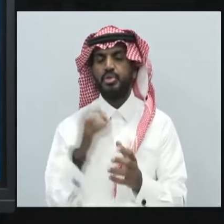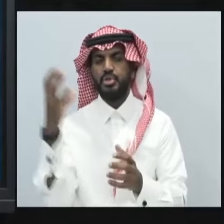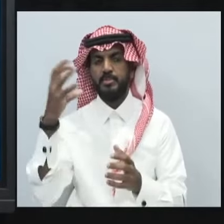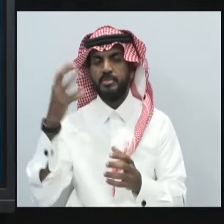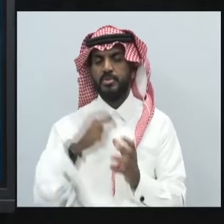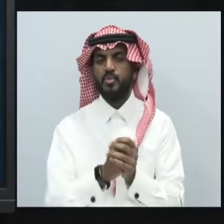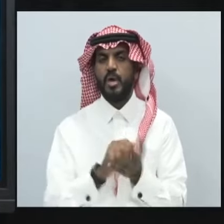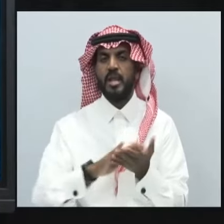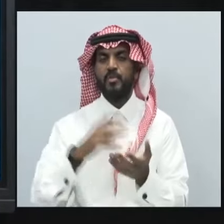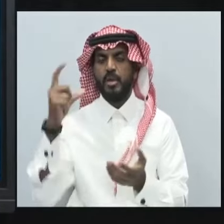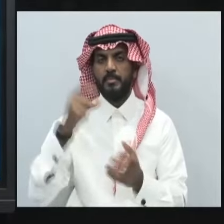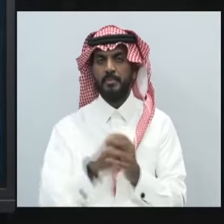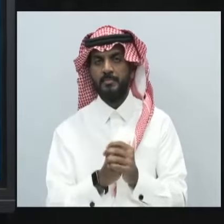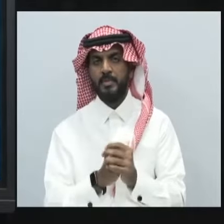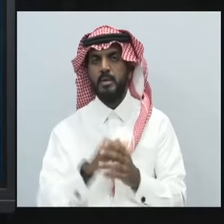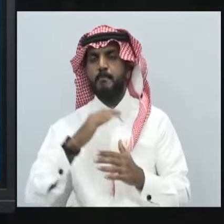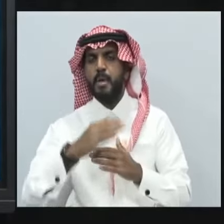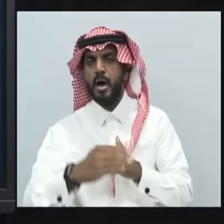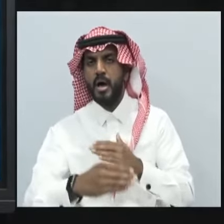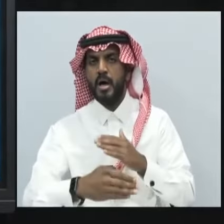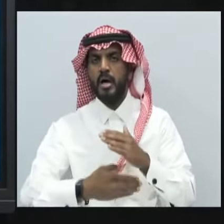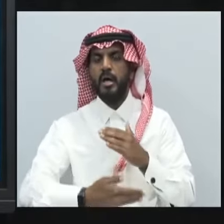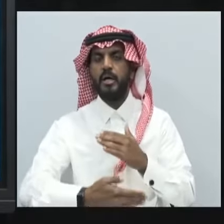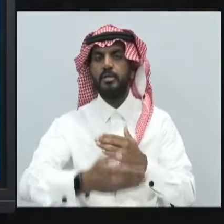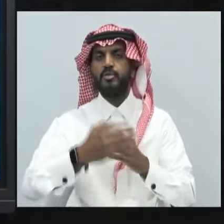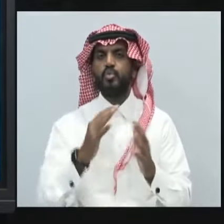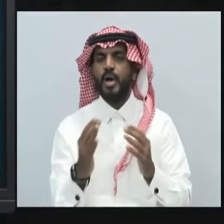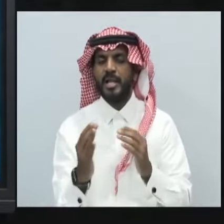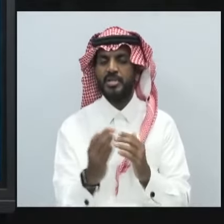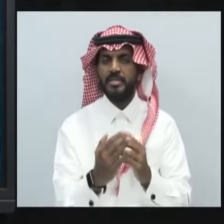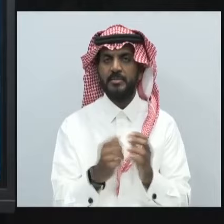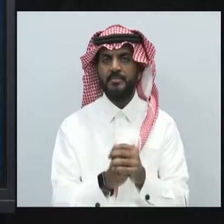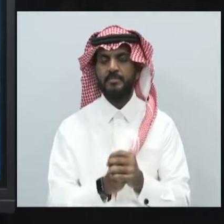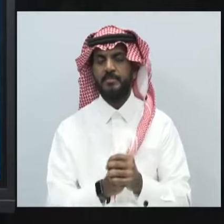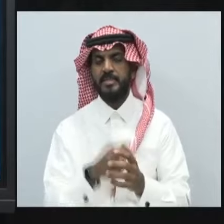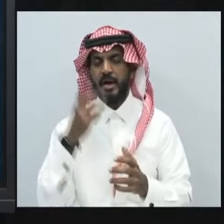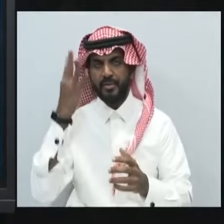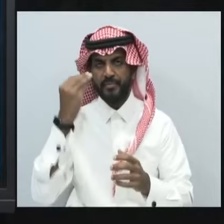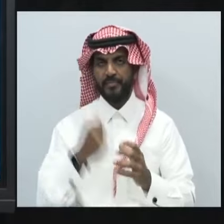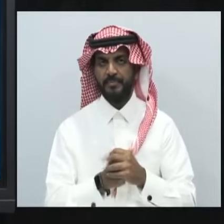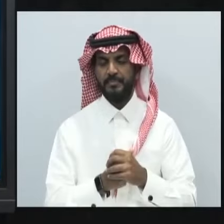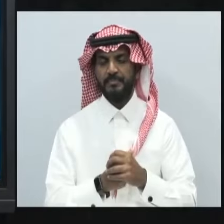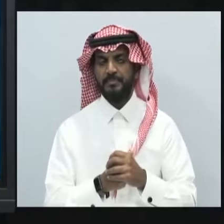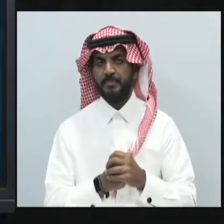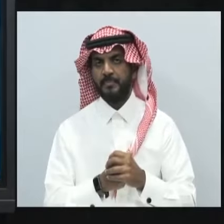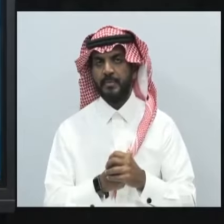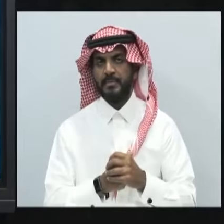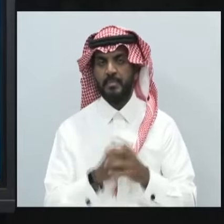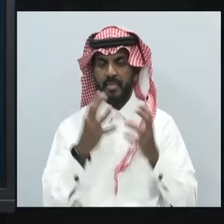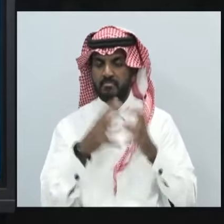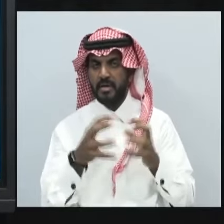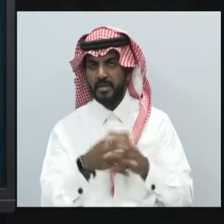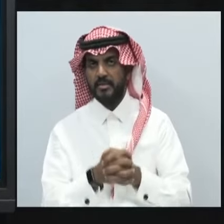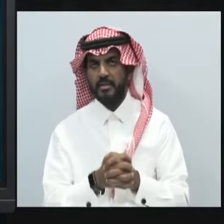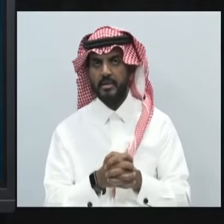الا وهي ظاهره المد والجزر دعونا نتعرف اليوم طالبته على ماذا نعنيه